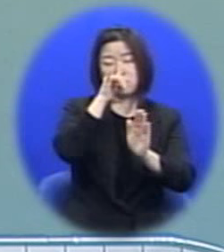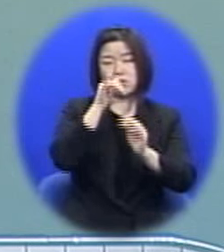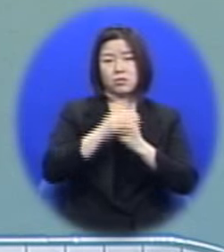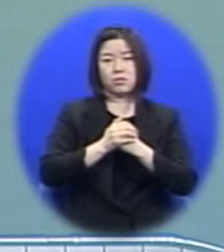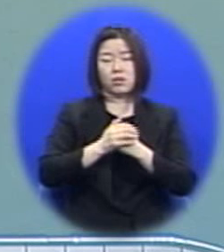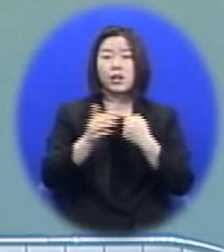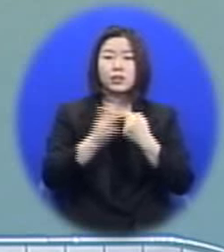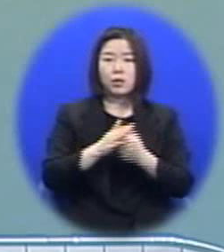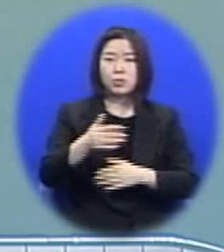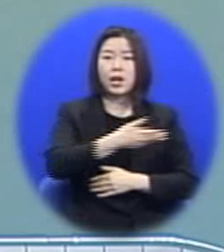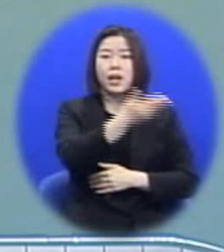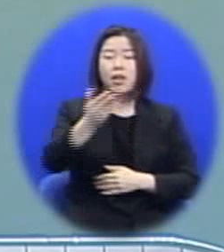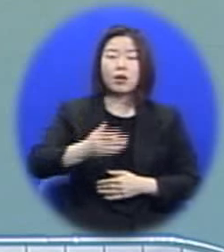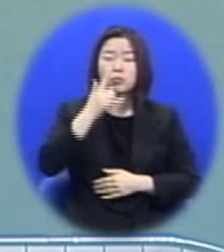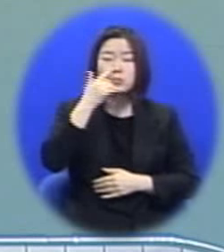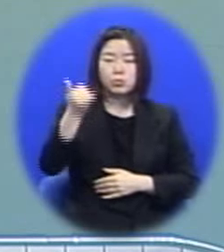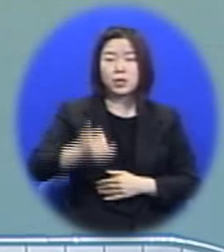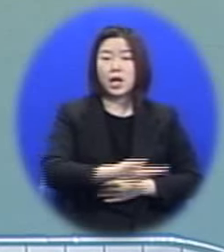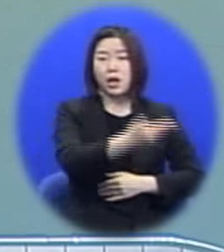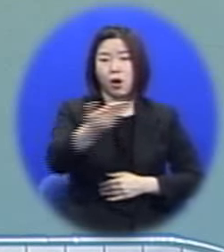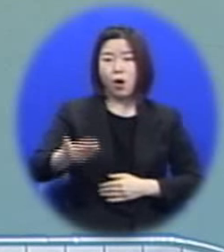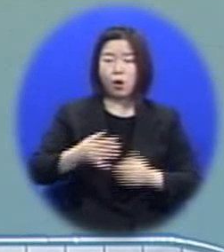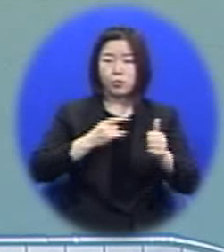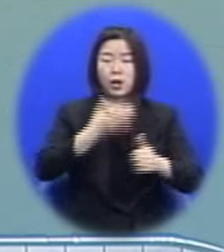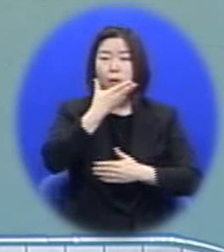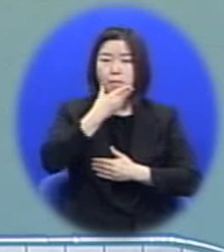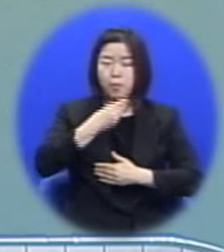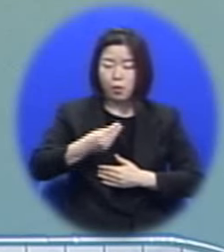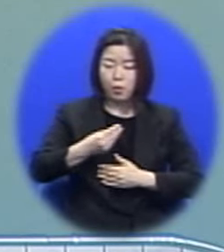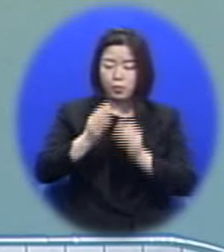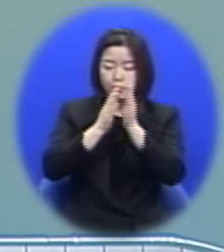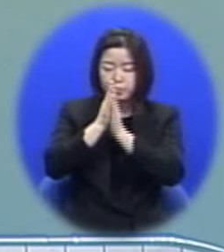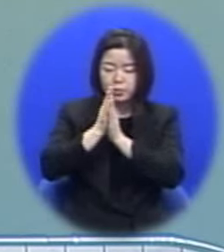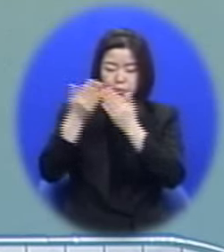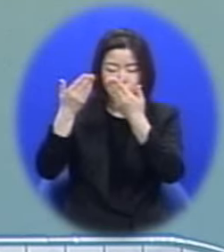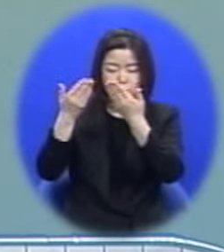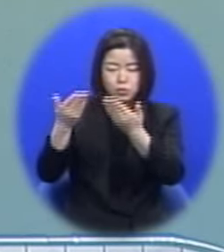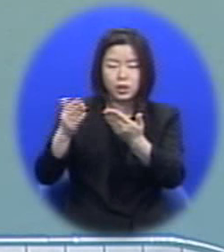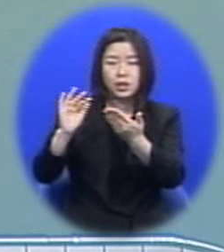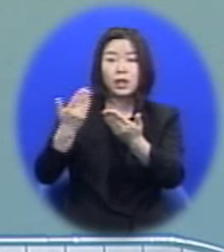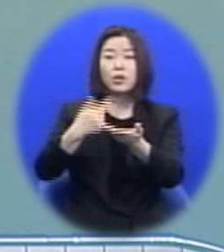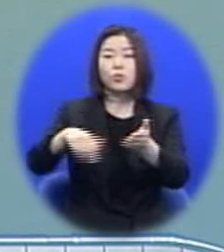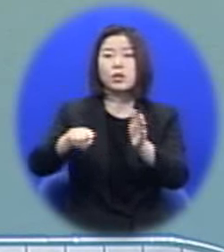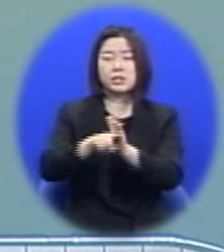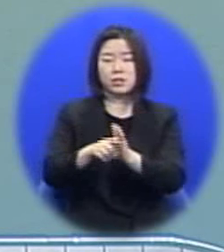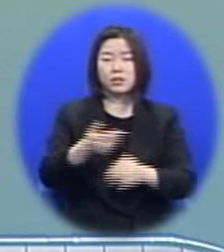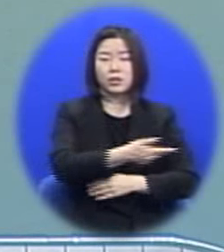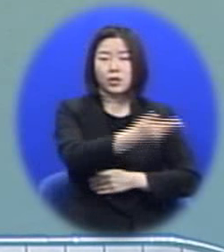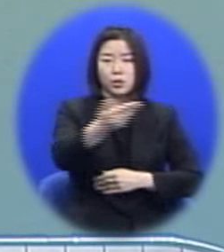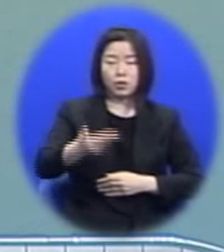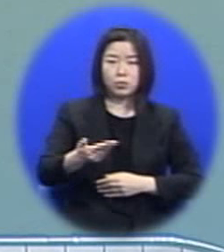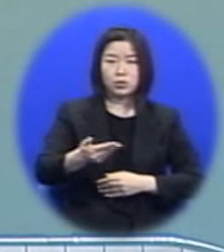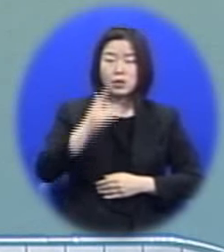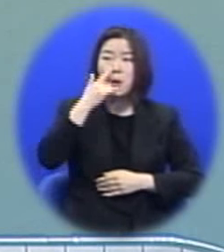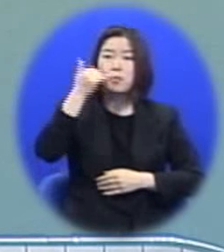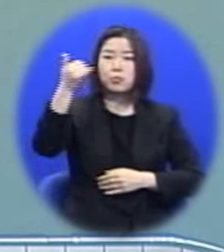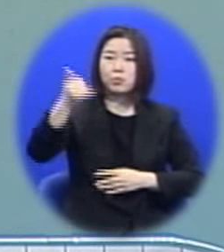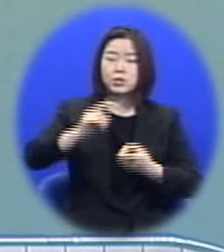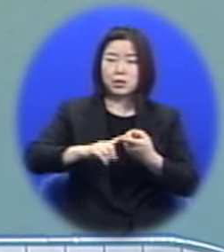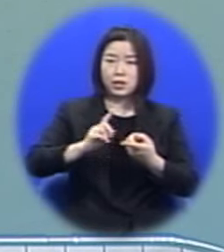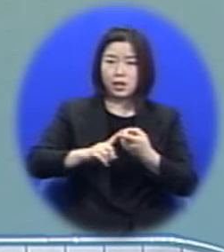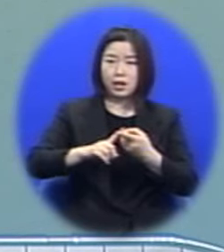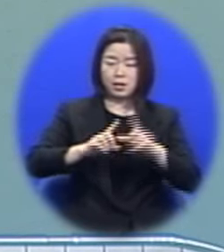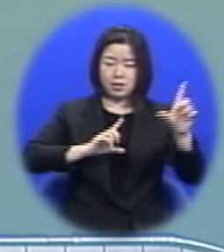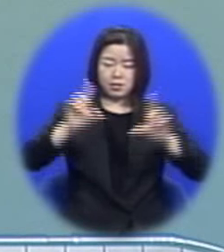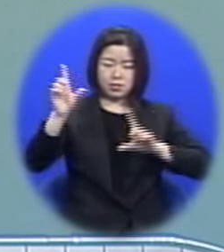여러분의 부모님이 여러분에게 복을 빌어주게 되려면 여러분이 부모님에 대한 태도가 바뀌어야